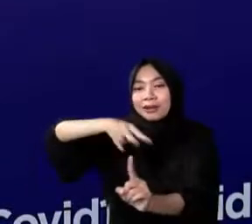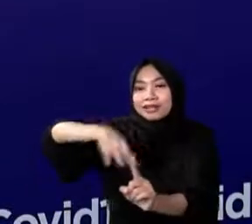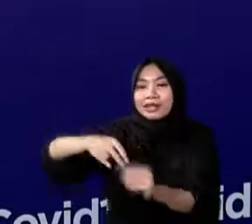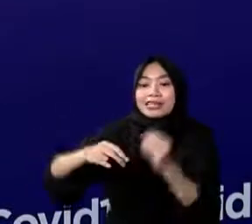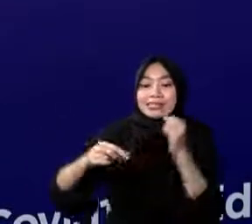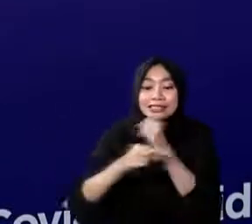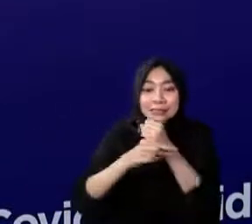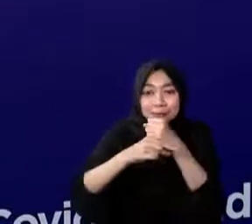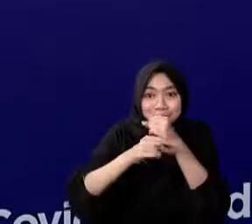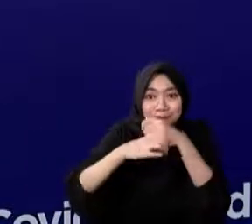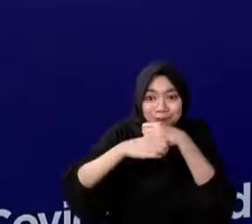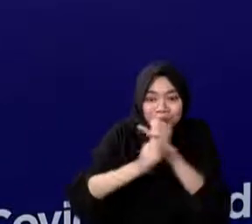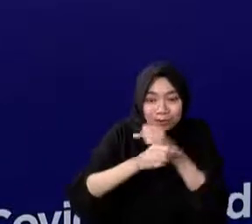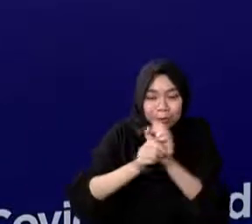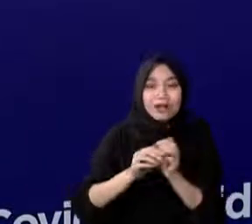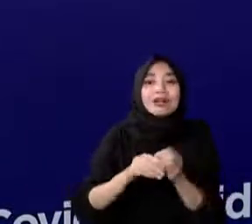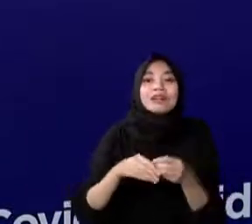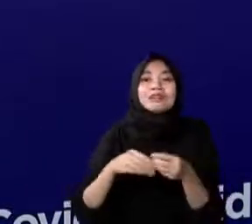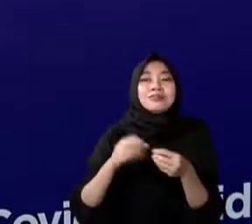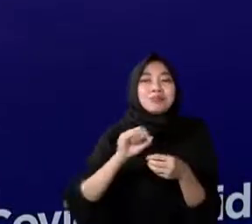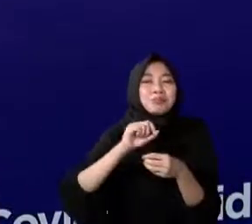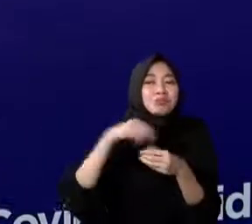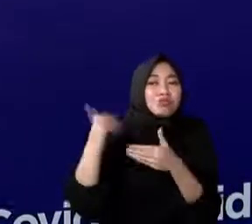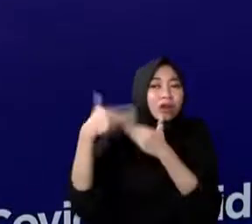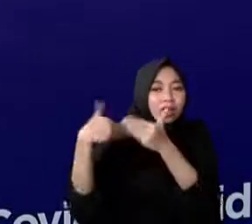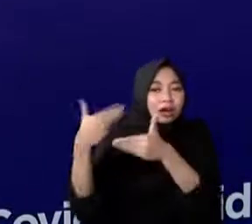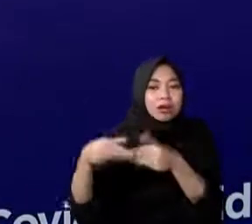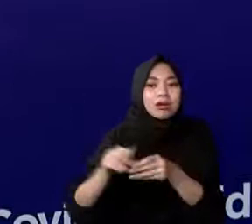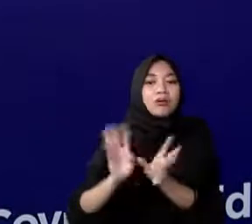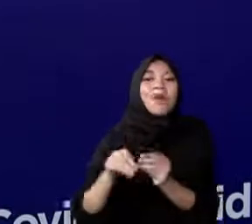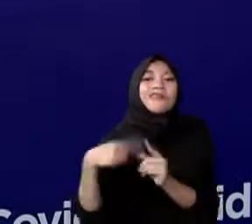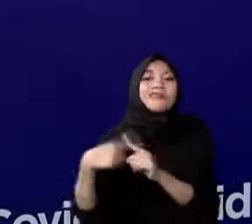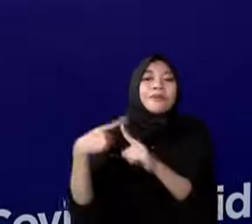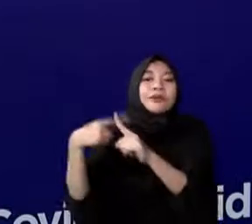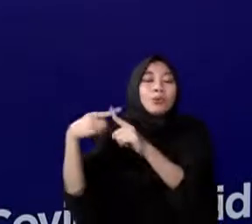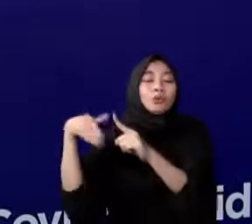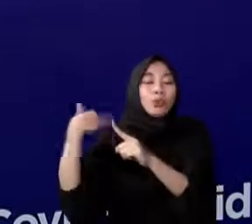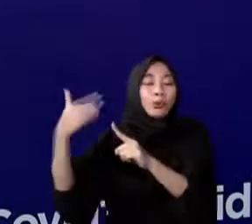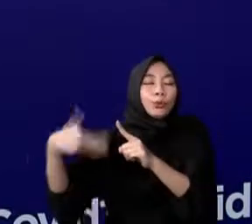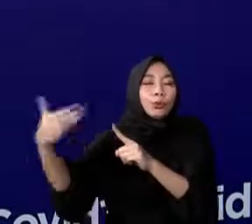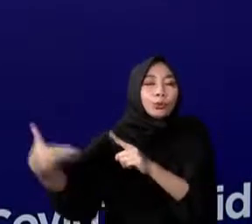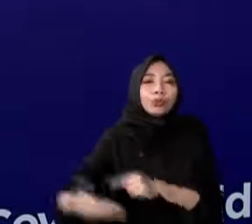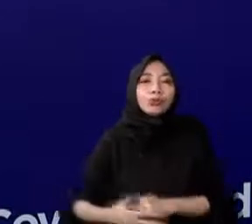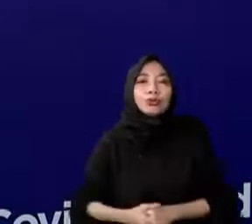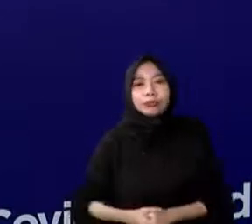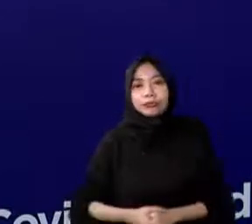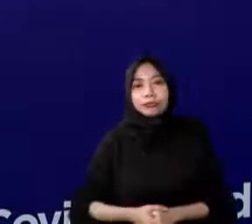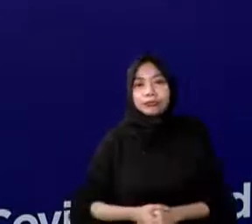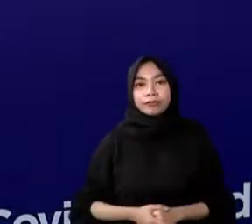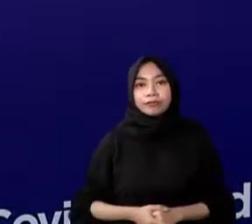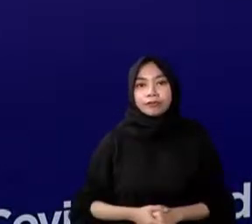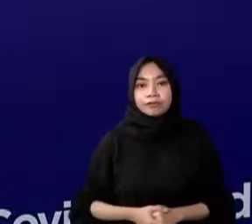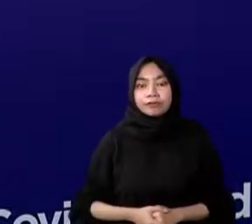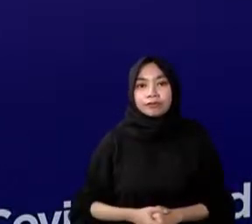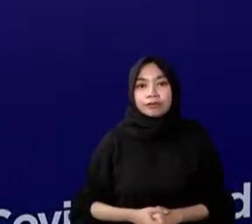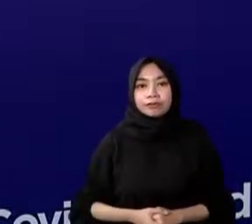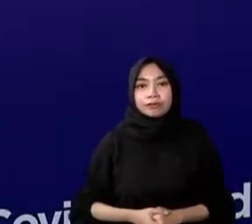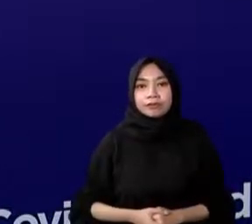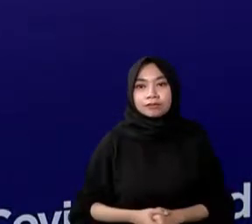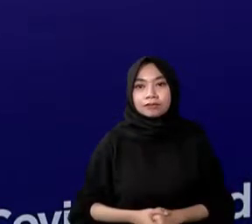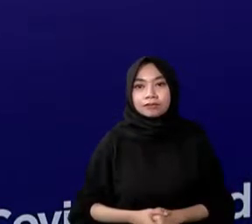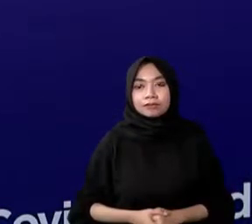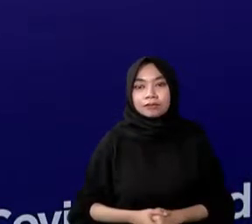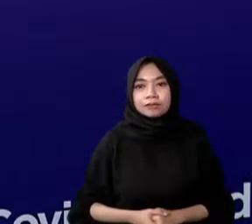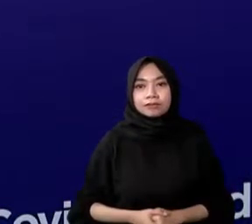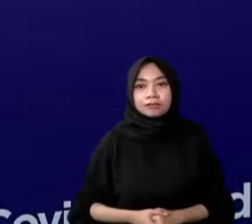spesimen maupun orang juga bertambah dari bulan awal-awal pandemi sampai dengan bulan November. Satu hal lagi Mbak